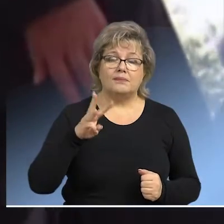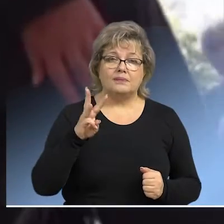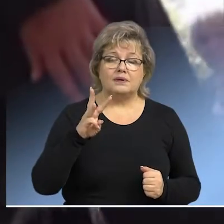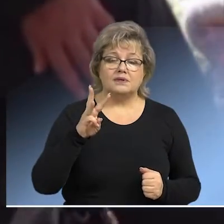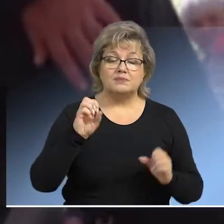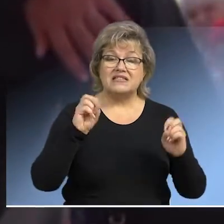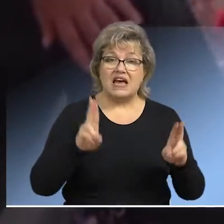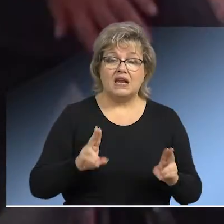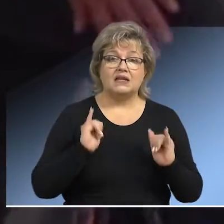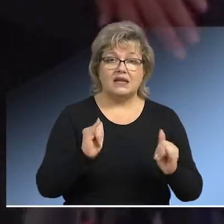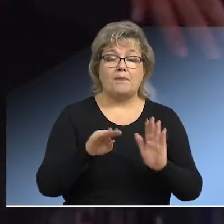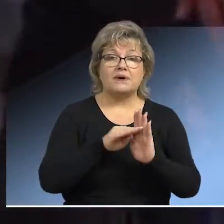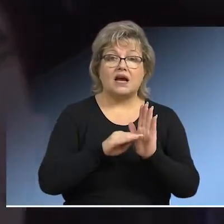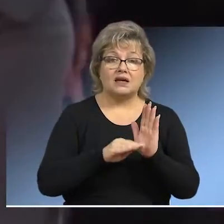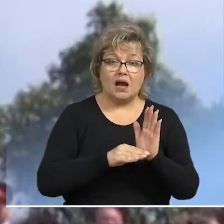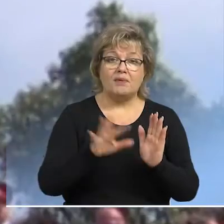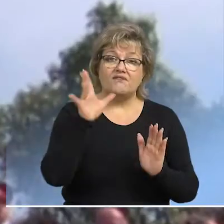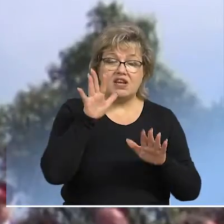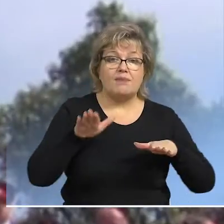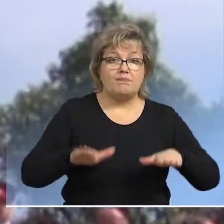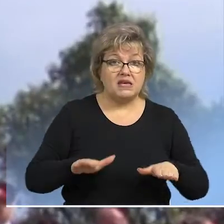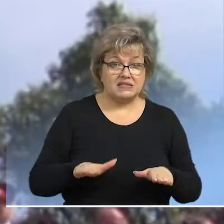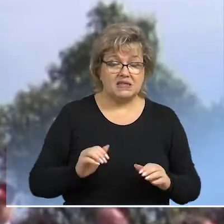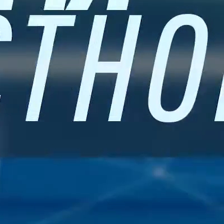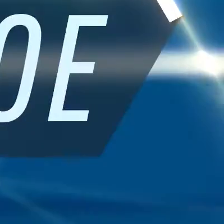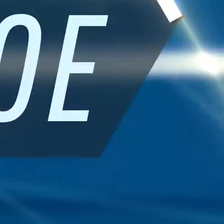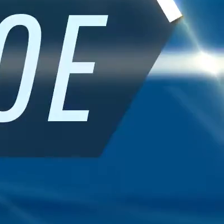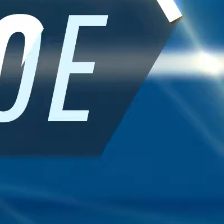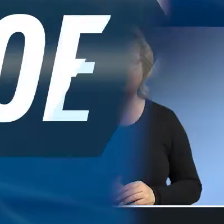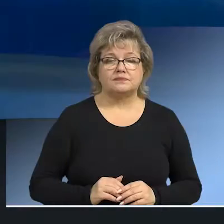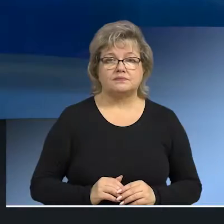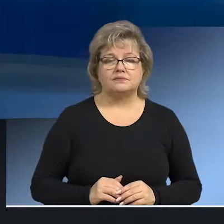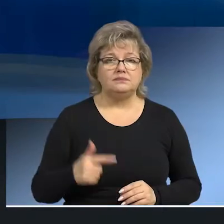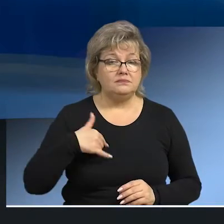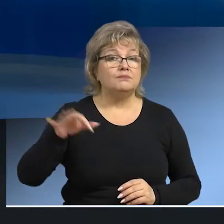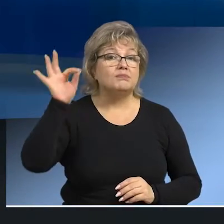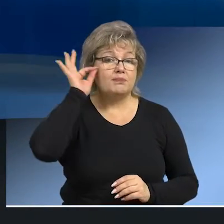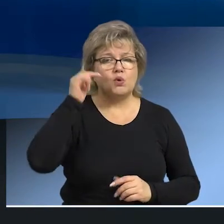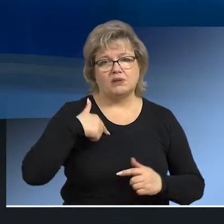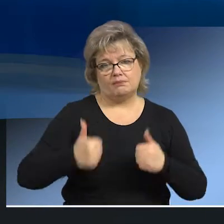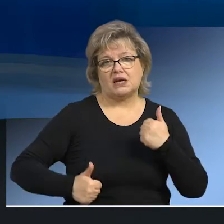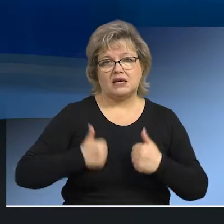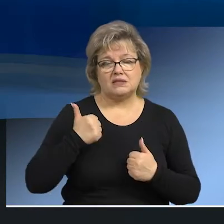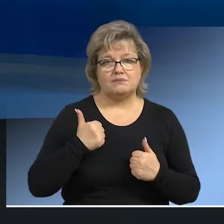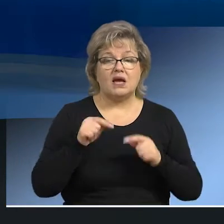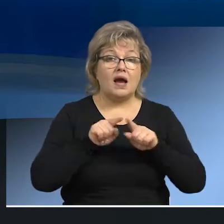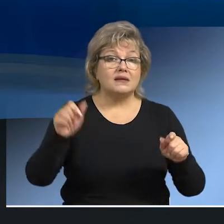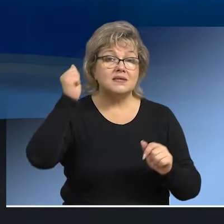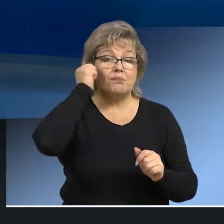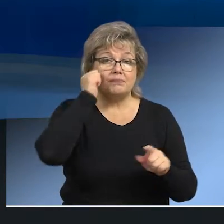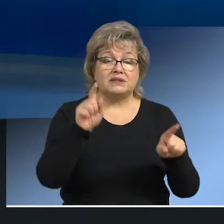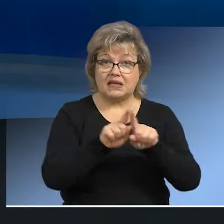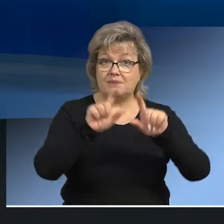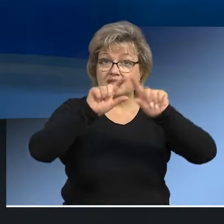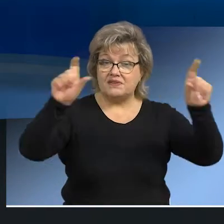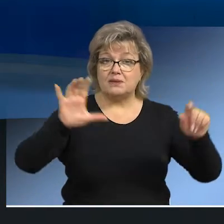Максим Ковердынский. Специально для программы «Время местное». Мы помним, мы гордимся. Акция памяти